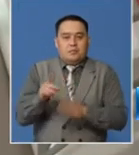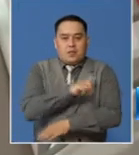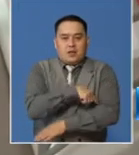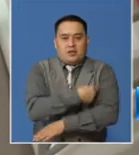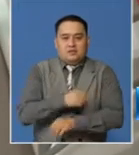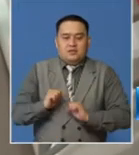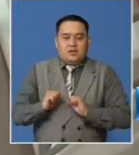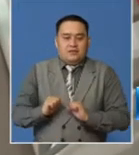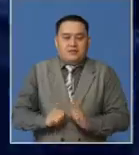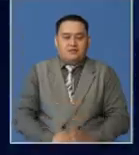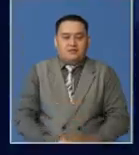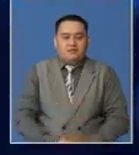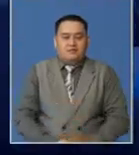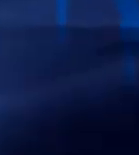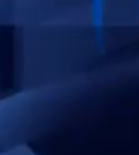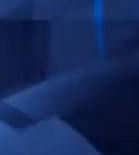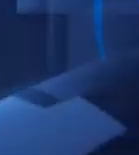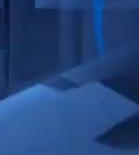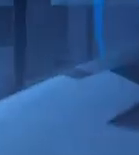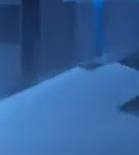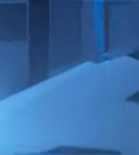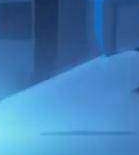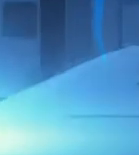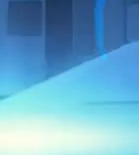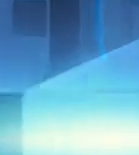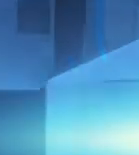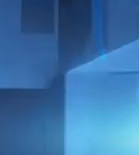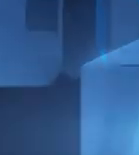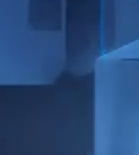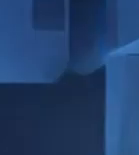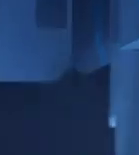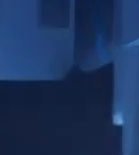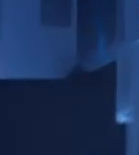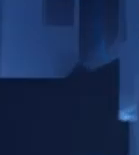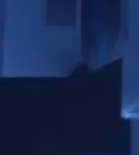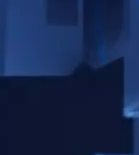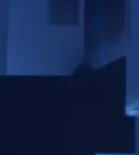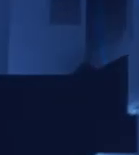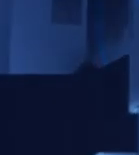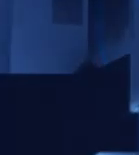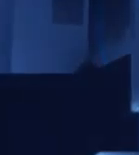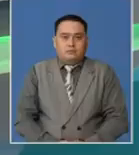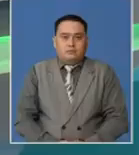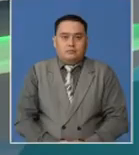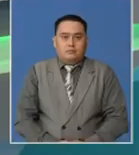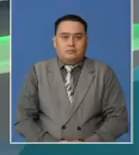медицинского страхования. Гульнас Мустафа, Ержан Дюсен, телеканал ЖТСУ, Кербулакский район.